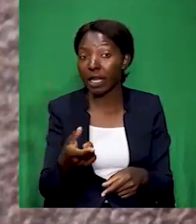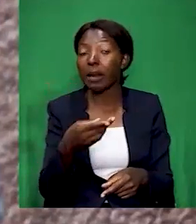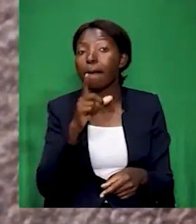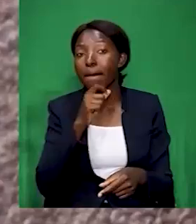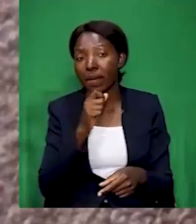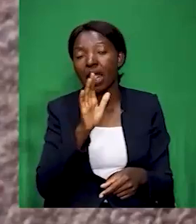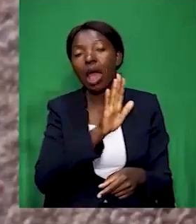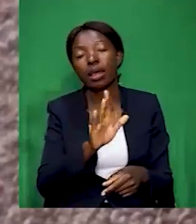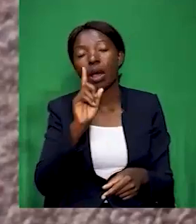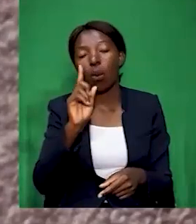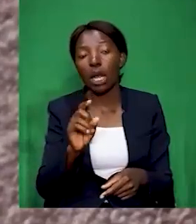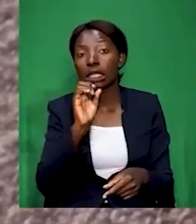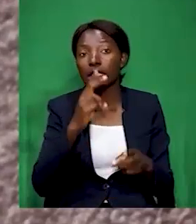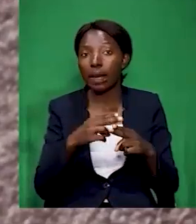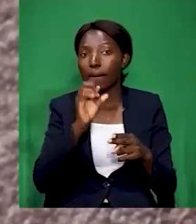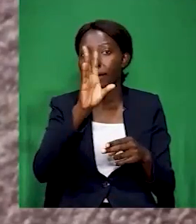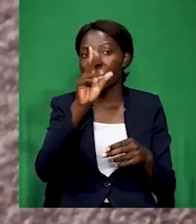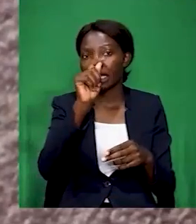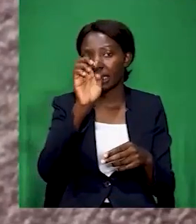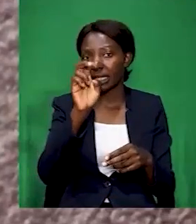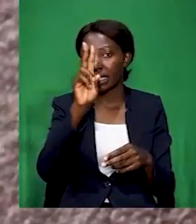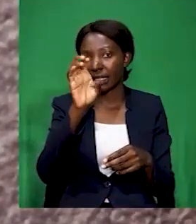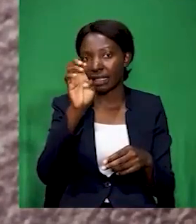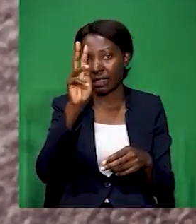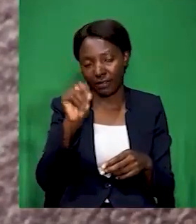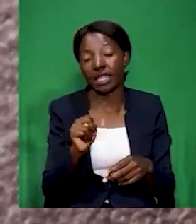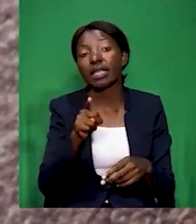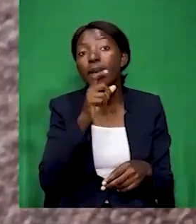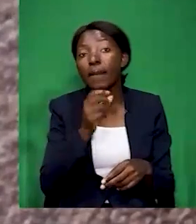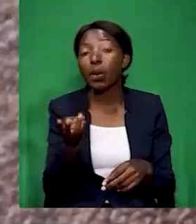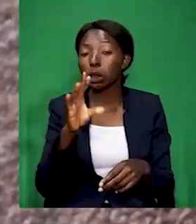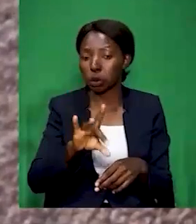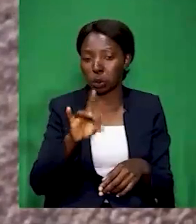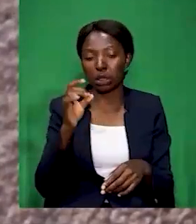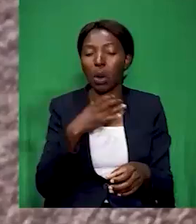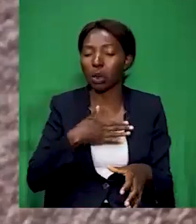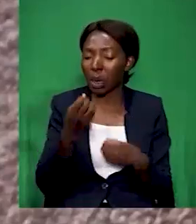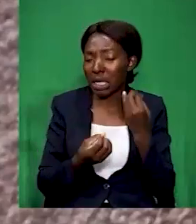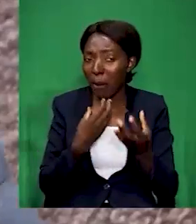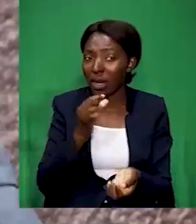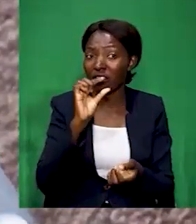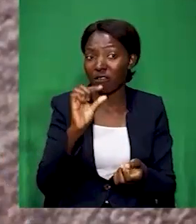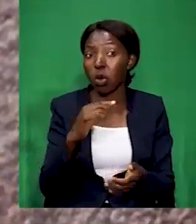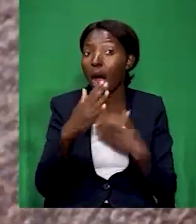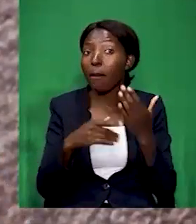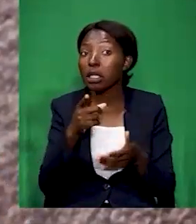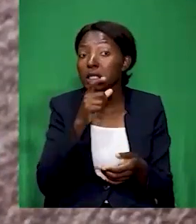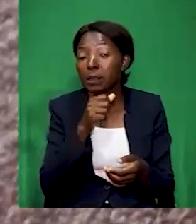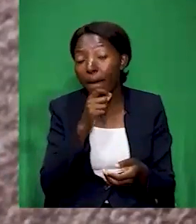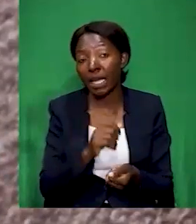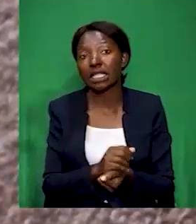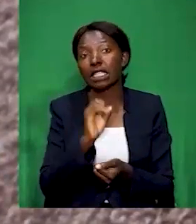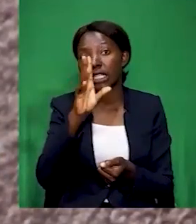vanotsvakwa umwe wacho number 1 ndiSteven ndiye murume anotsvakwa ngaindingotsanangura zvidimbu zvishoma pamusoro